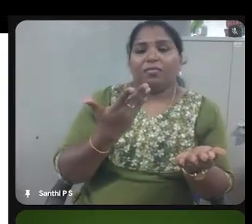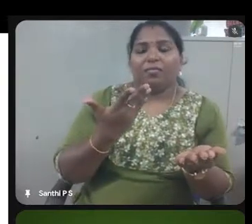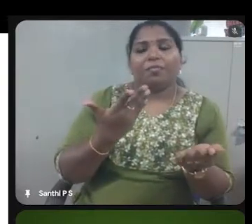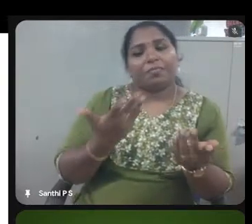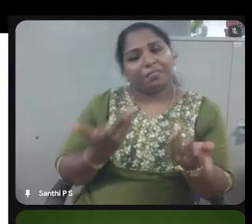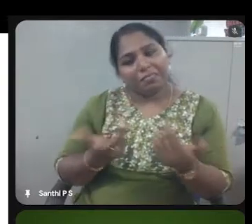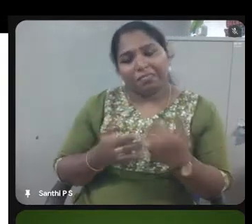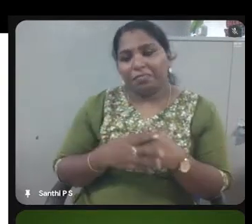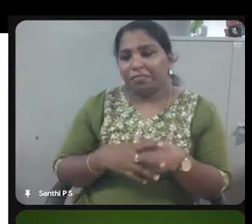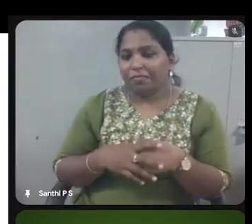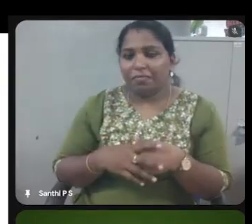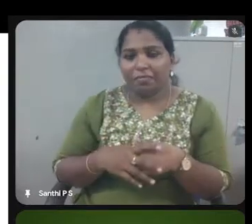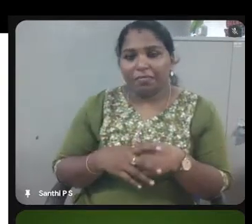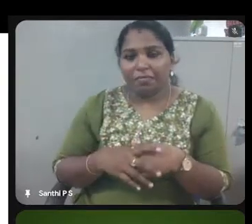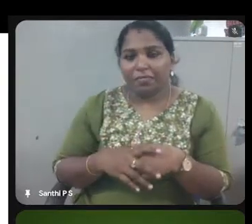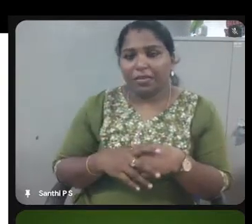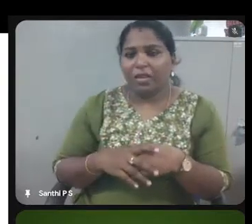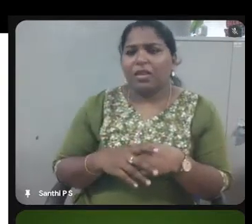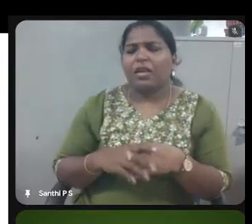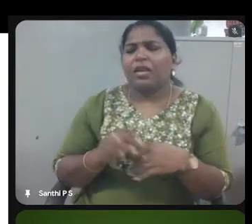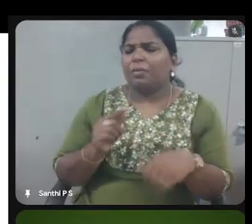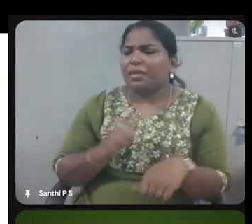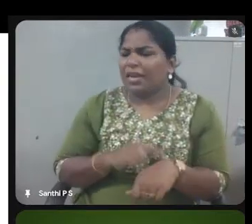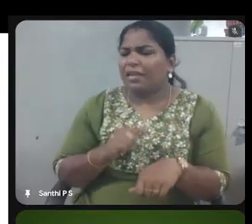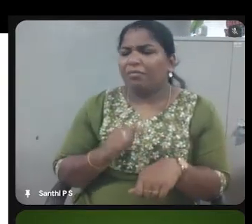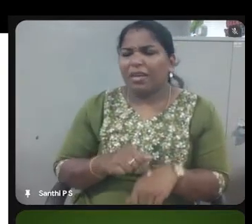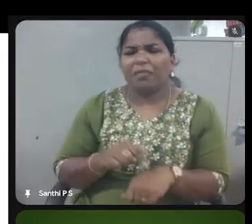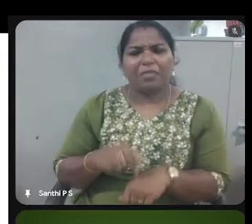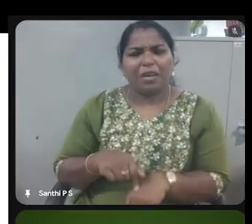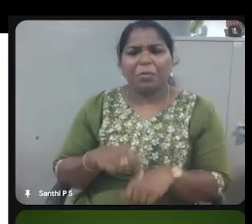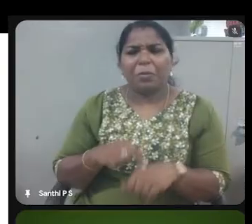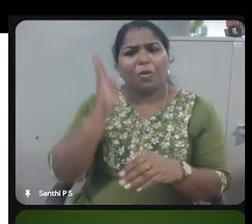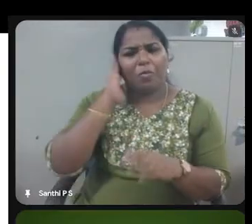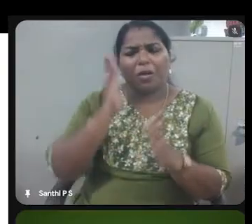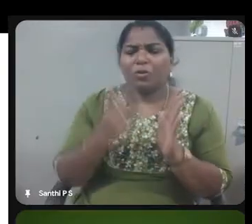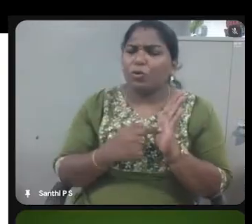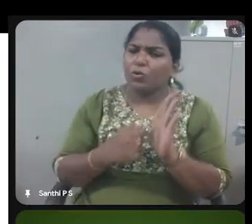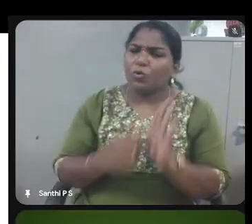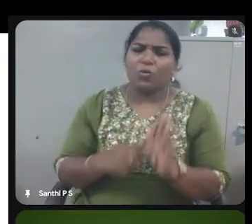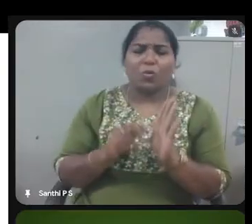ഇടയ്ക്ക് കാണിക്കുന്നതിന് ഒന്നും ഒരു ഇഷ്യൂ വരത്തില്ല. പക്ഷെ ചെയ്ത്